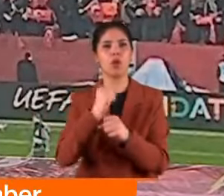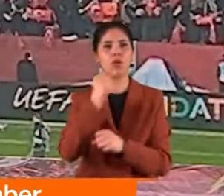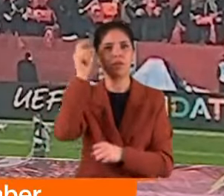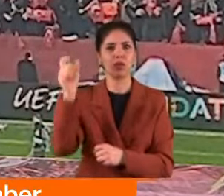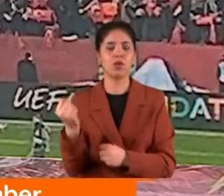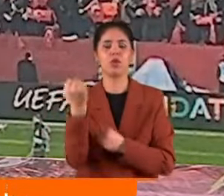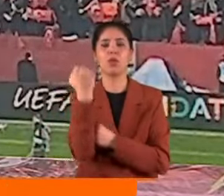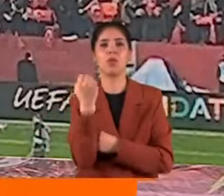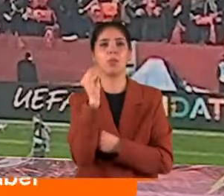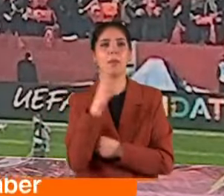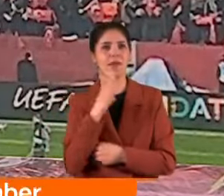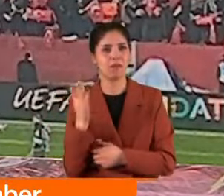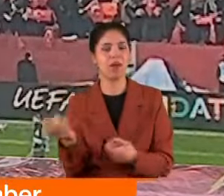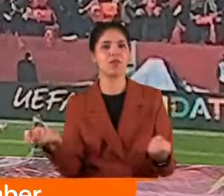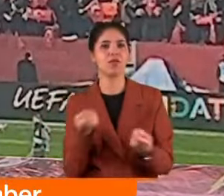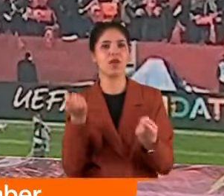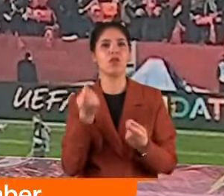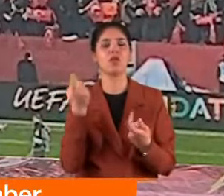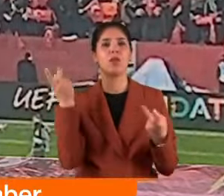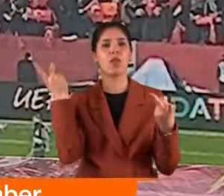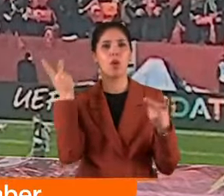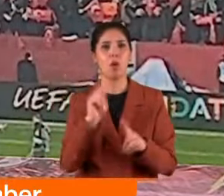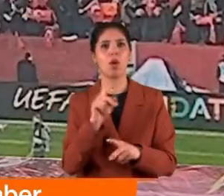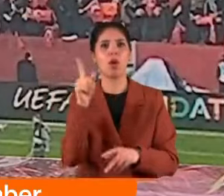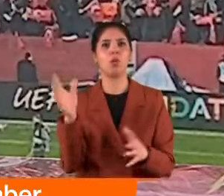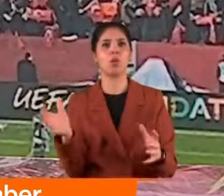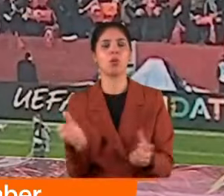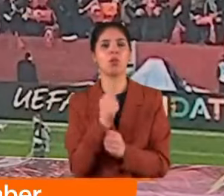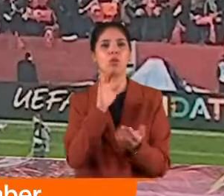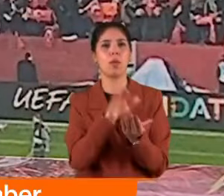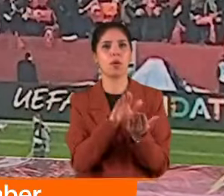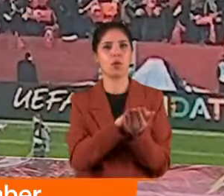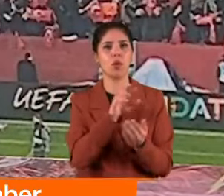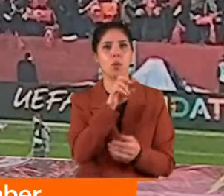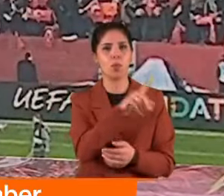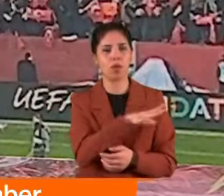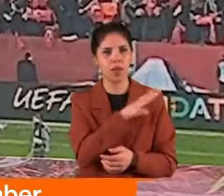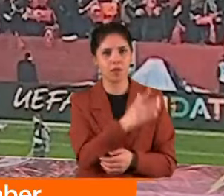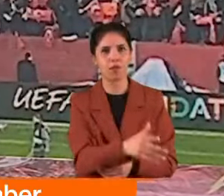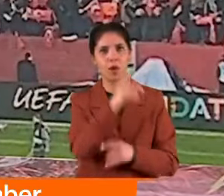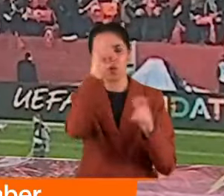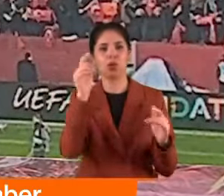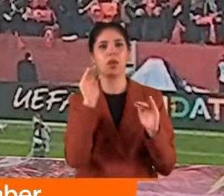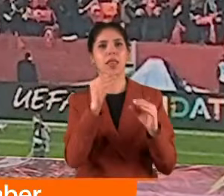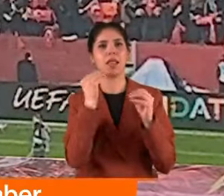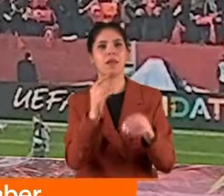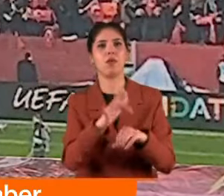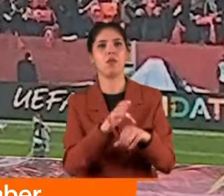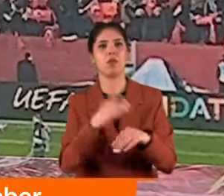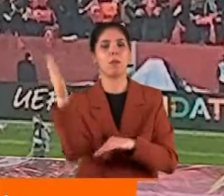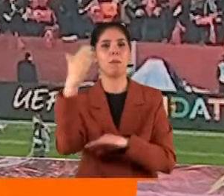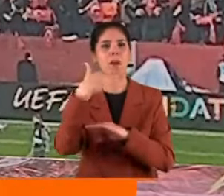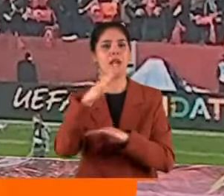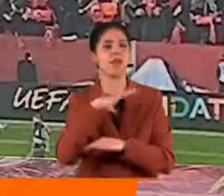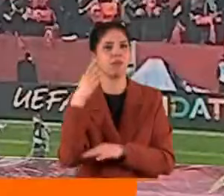görevlisinin kucağında bir bebek, çalışmalar sırasında yaşamını yitiren kurtarma köpeği Proteo ve Türkiye'ye destek veren ülkelerin